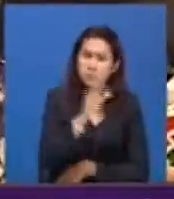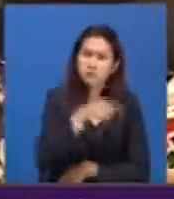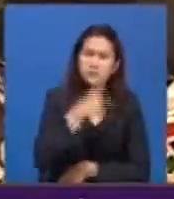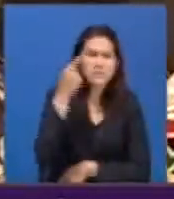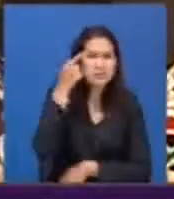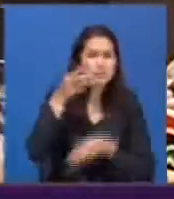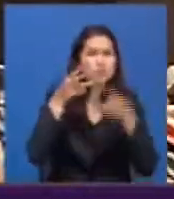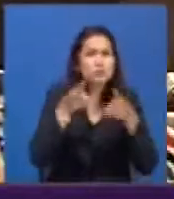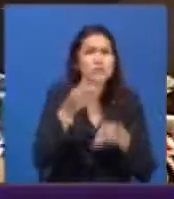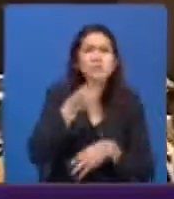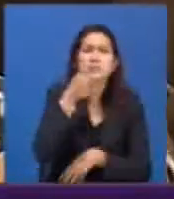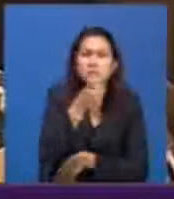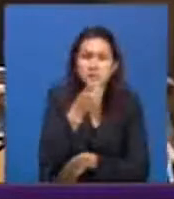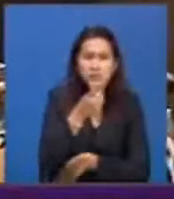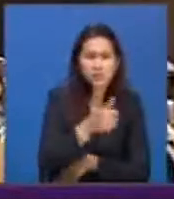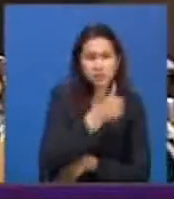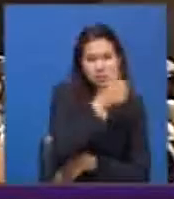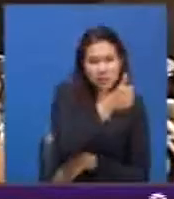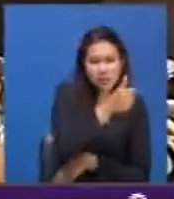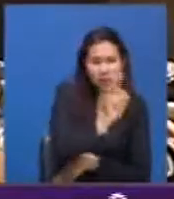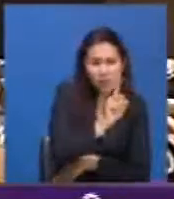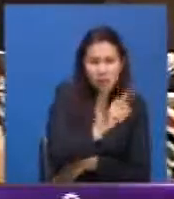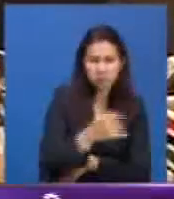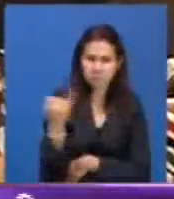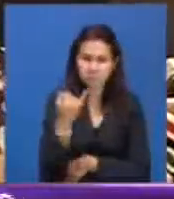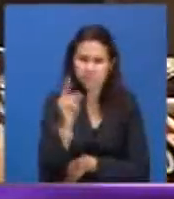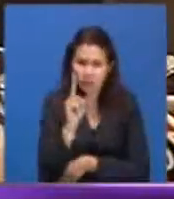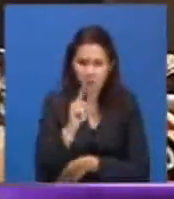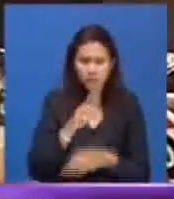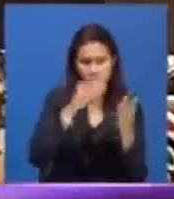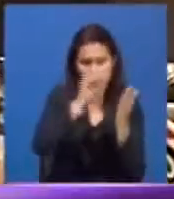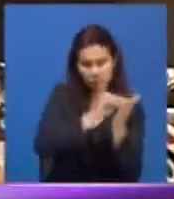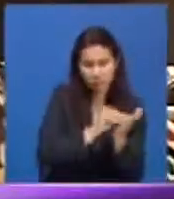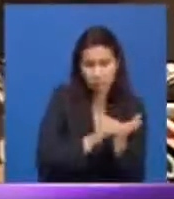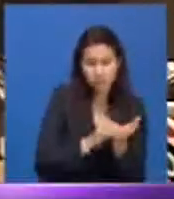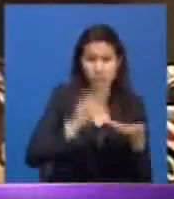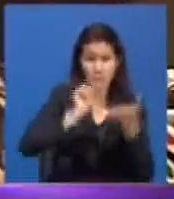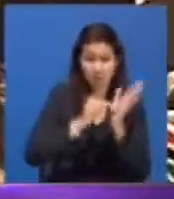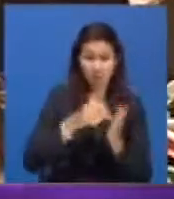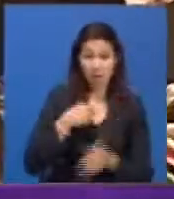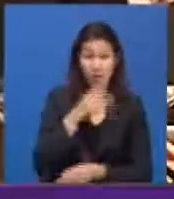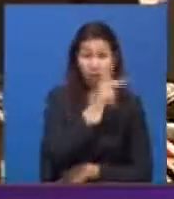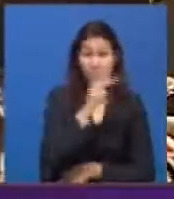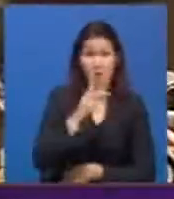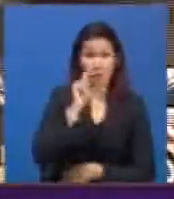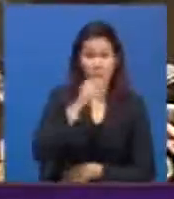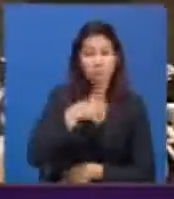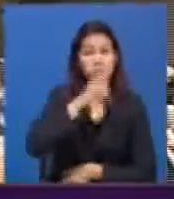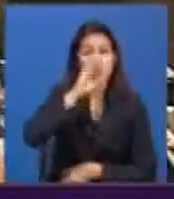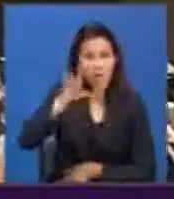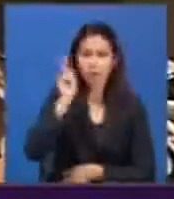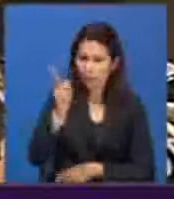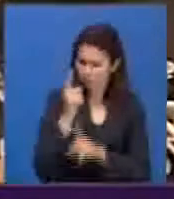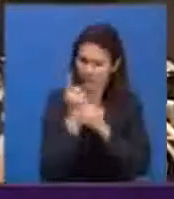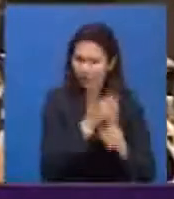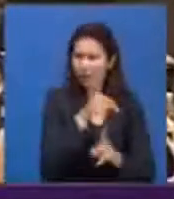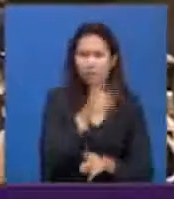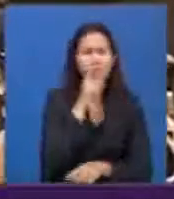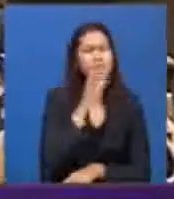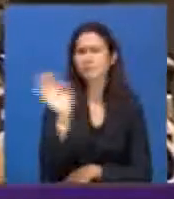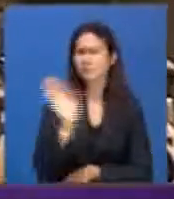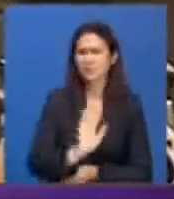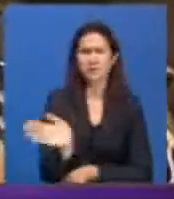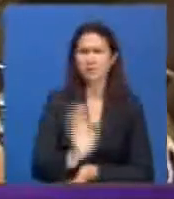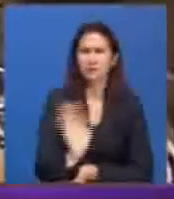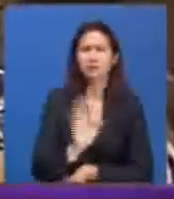ไรมีข้อเด่นข้อด้อยอย่างไรเราไม่ได้บอกว่าสิ่งนั้นที่กกต.บอกไปเนี่ยเป็นที่สุดแล้วก็ต้องดําเนินการตามนั้นยังไม่ใช่